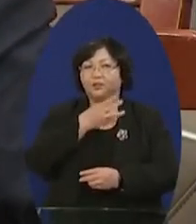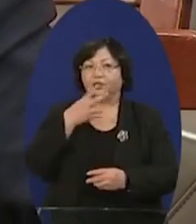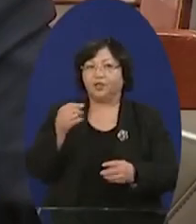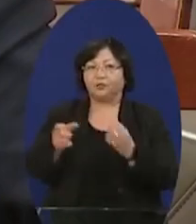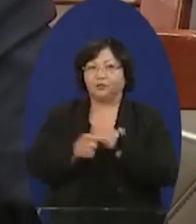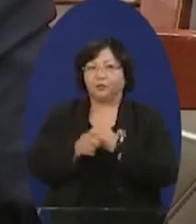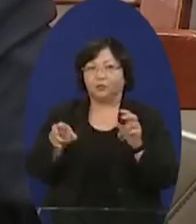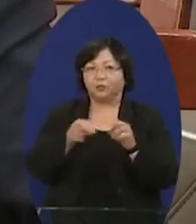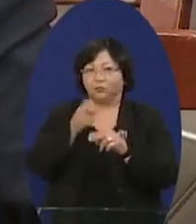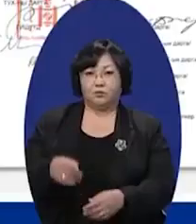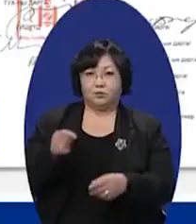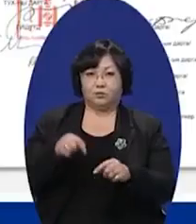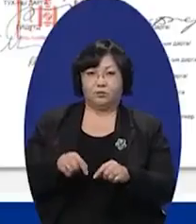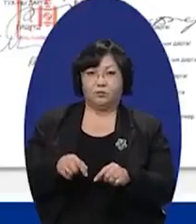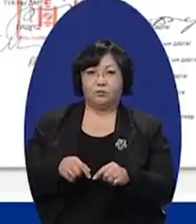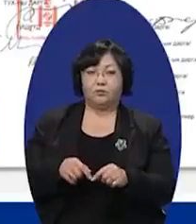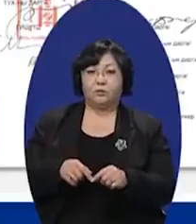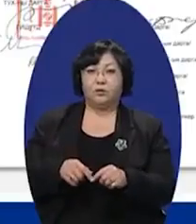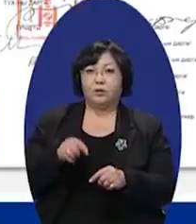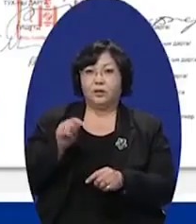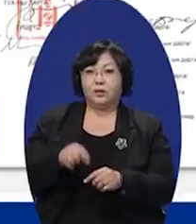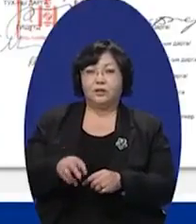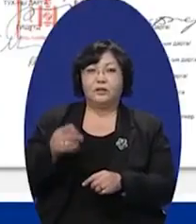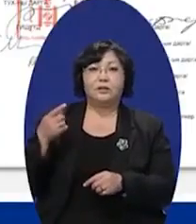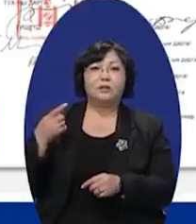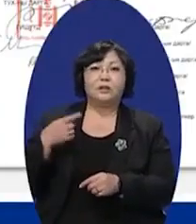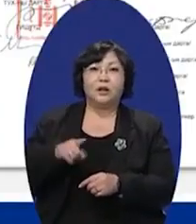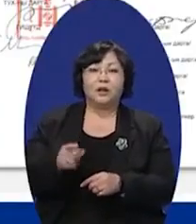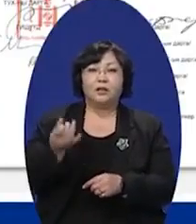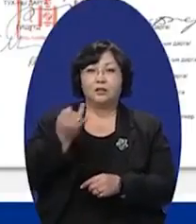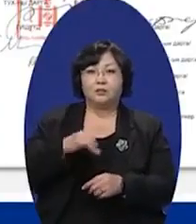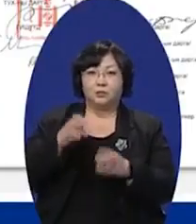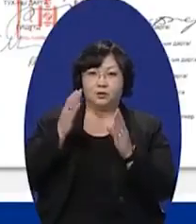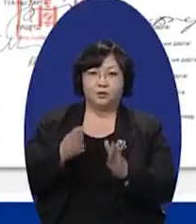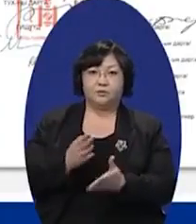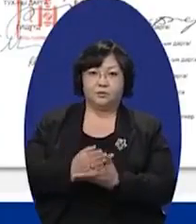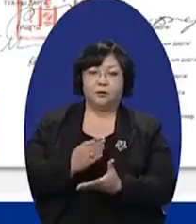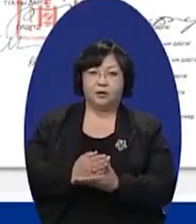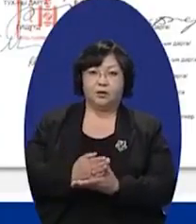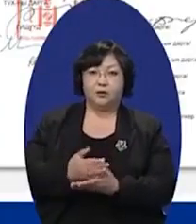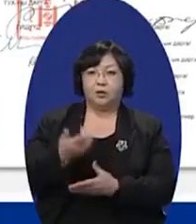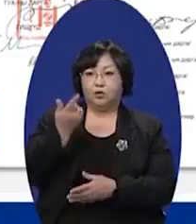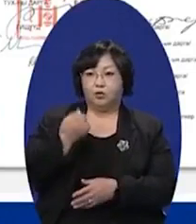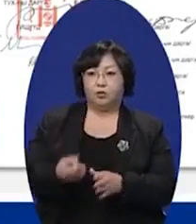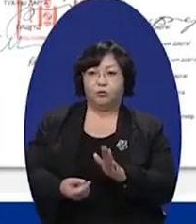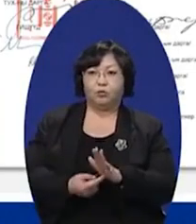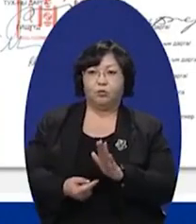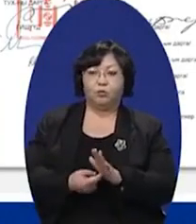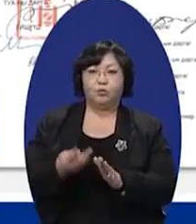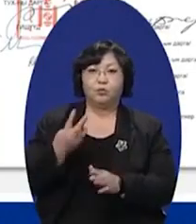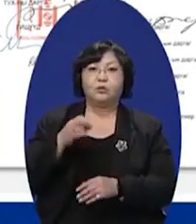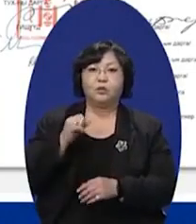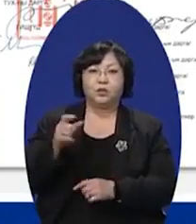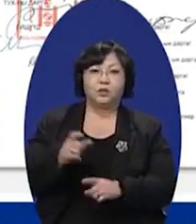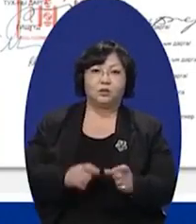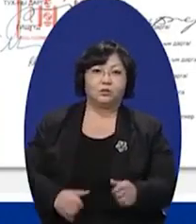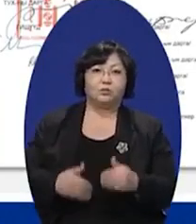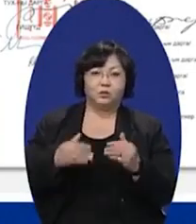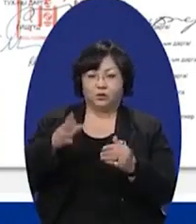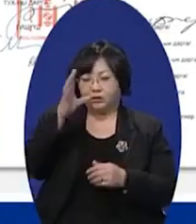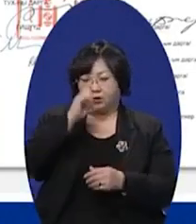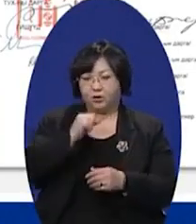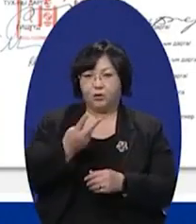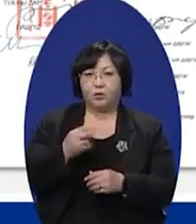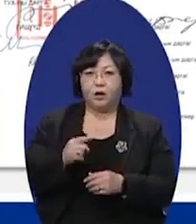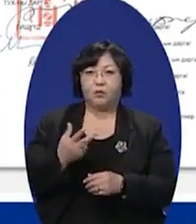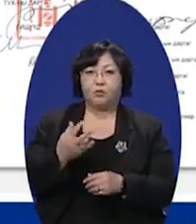юм аа. Энэ яагаад ингэж шийдэт байгаа юм бэ гэнгүүт гол үндслээд байгаа юм нь эдийн засгийн хөгжлийн сайдын 13 оны